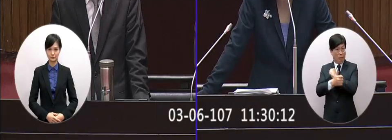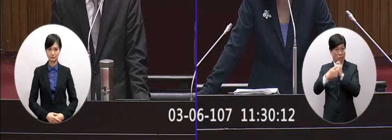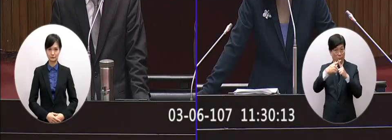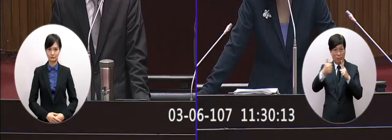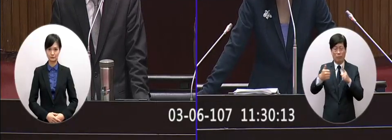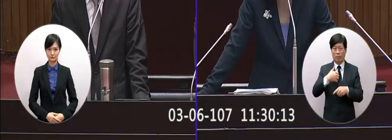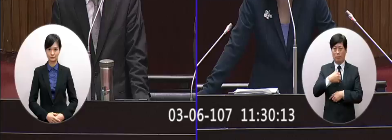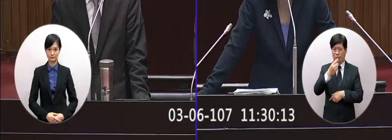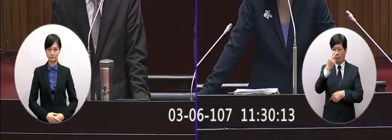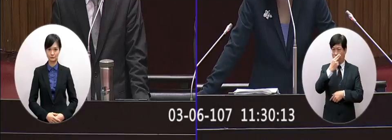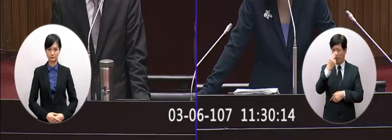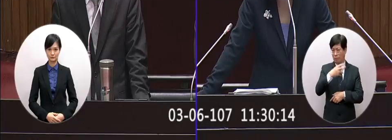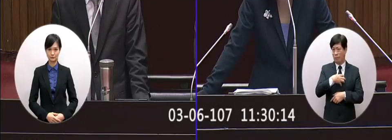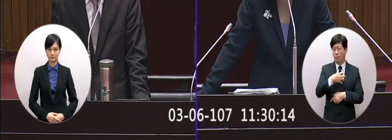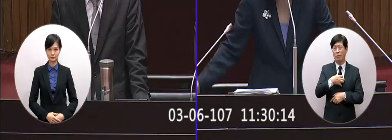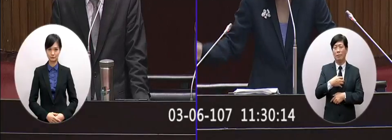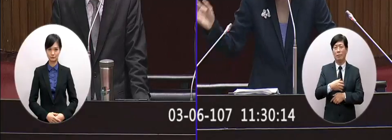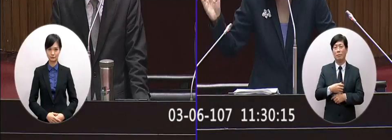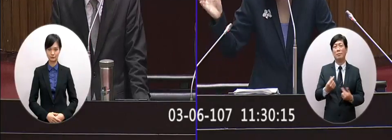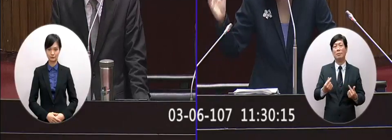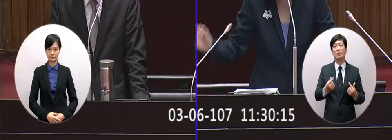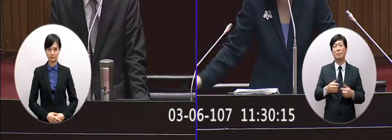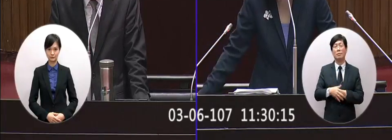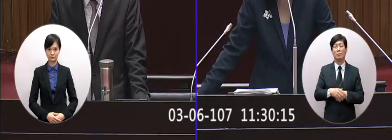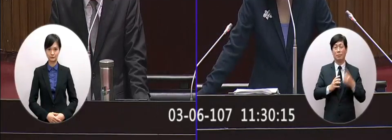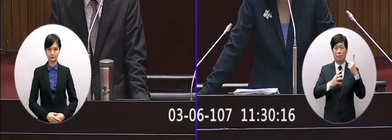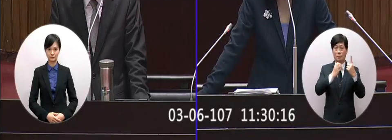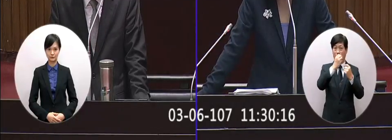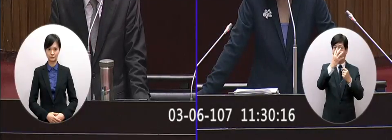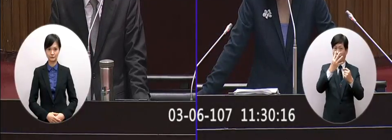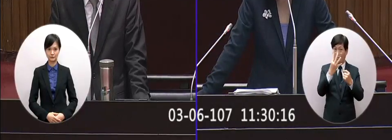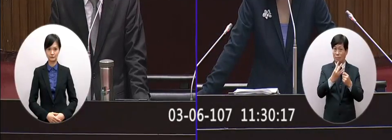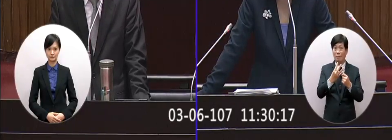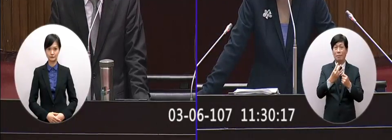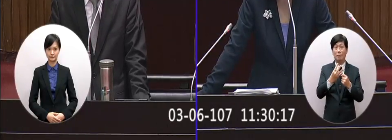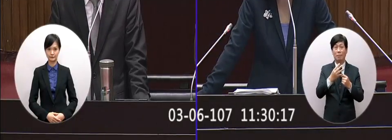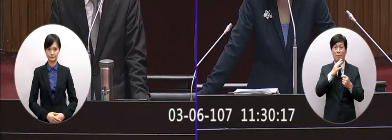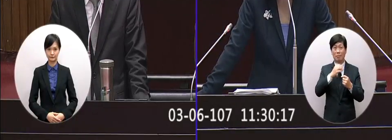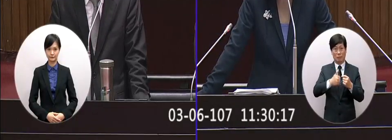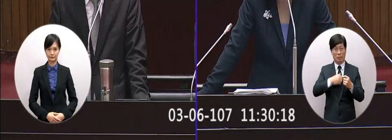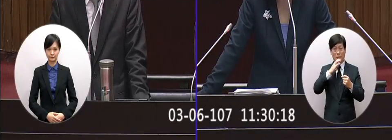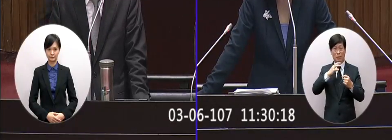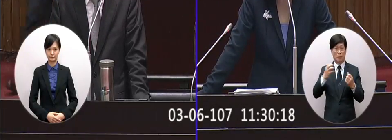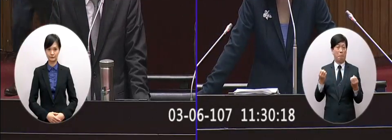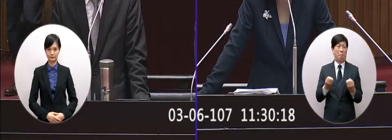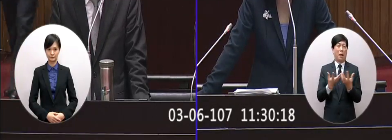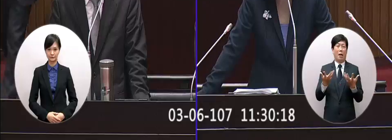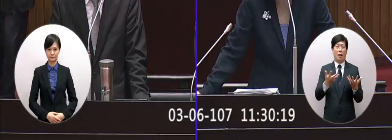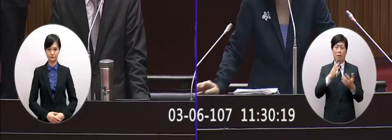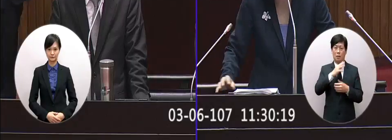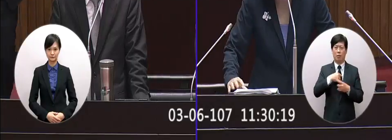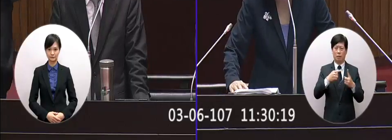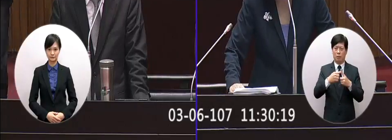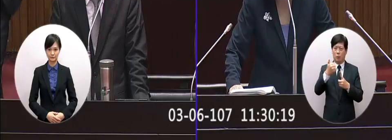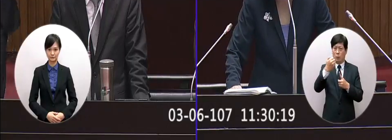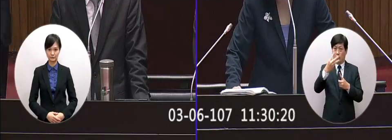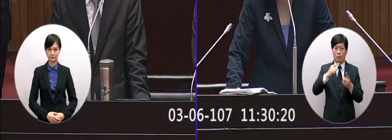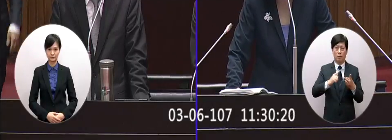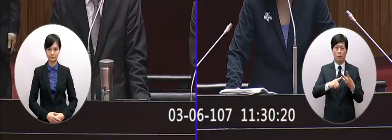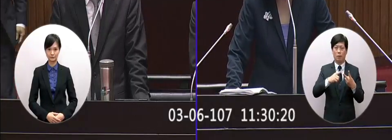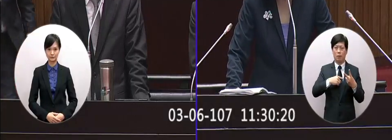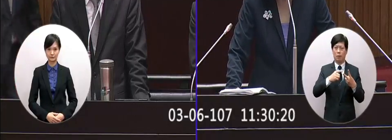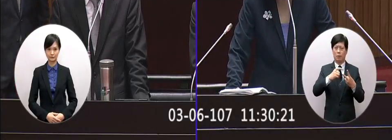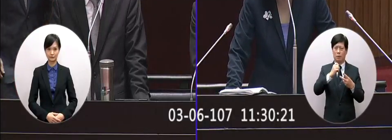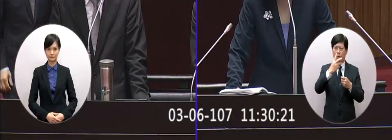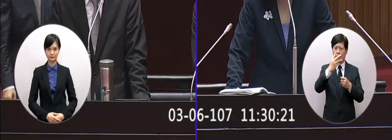非常多的状况之下面，你看看104年整个攻击的事件，104年是53，105年是